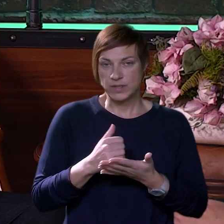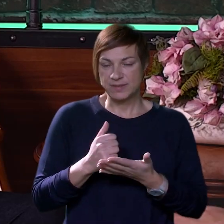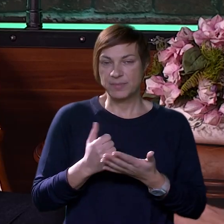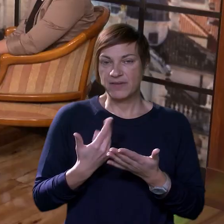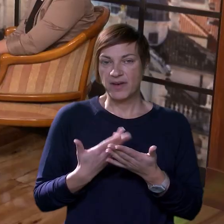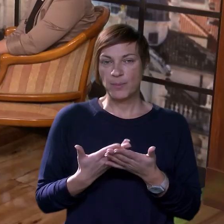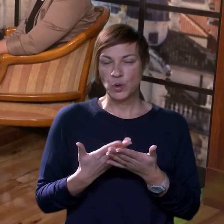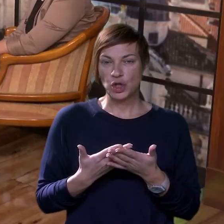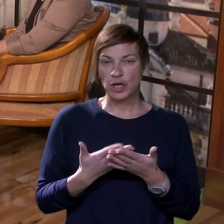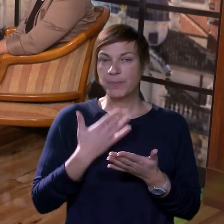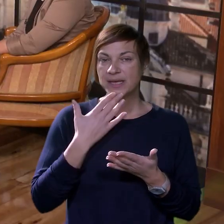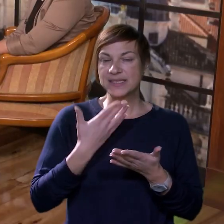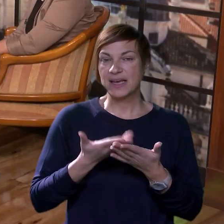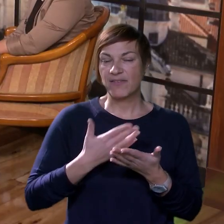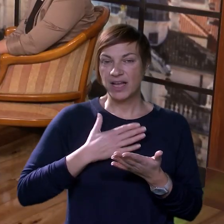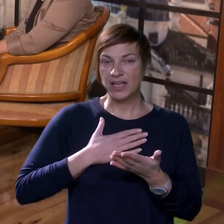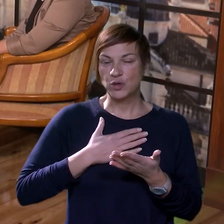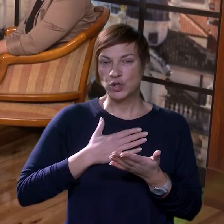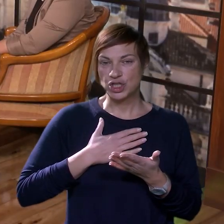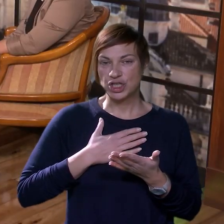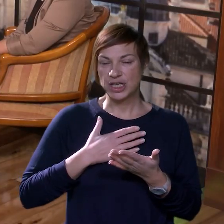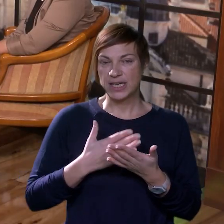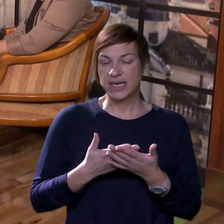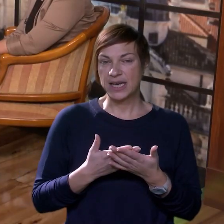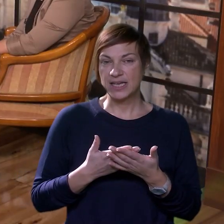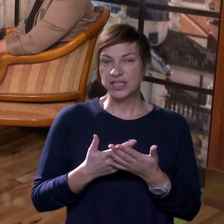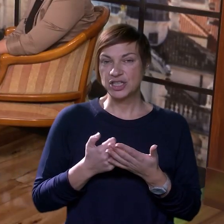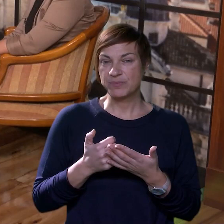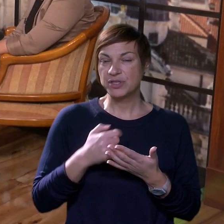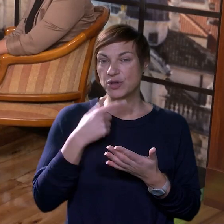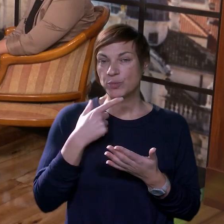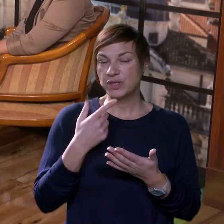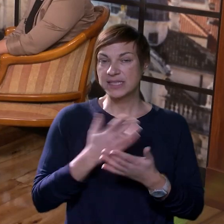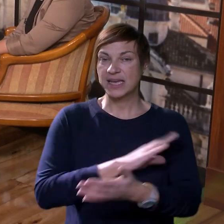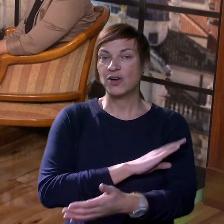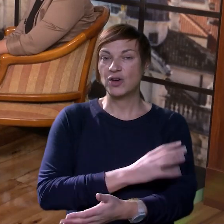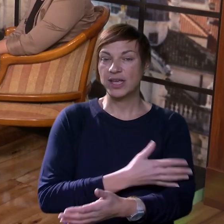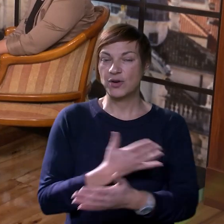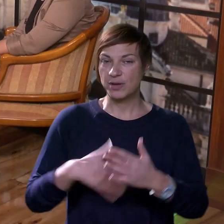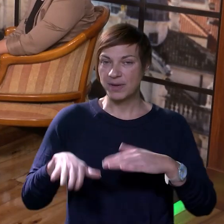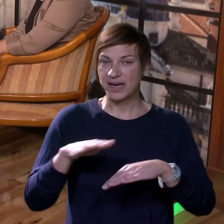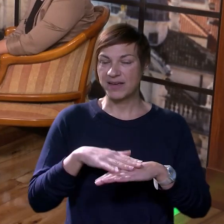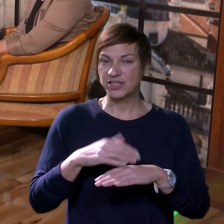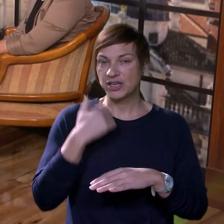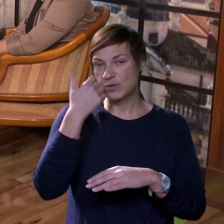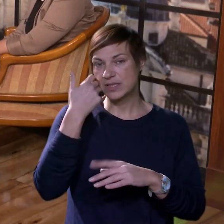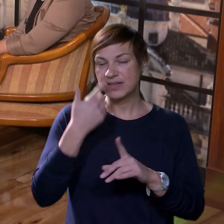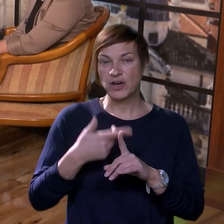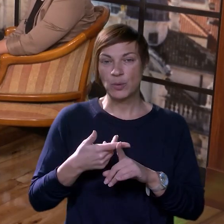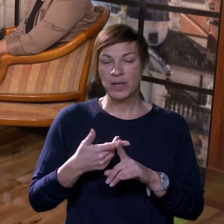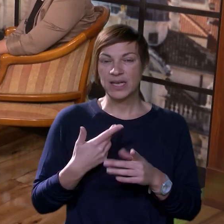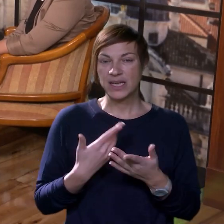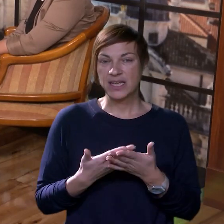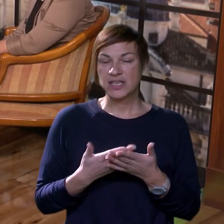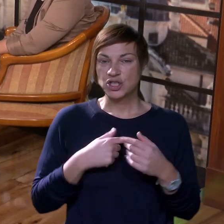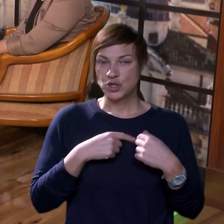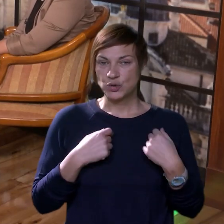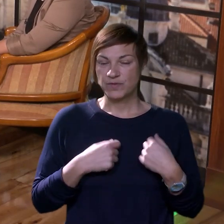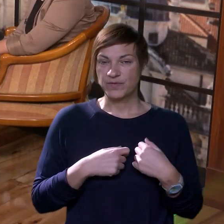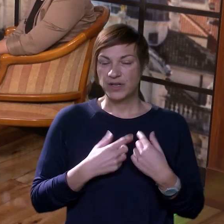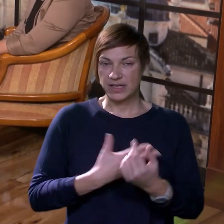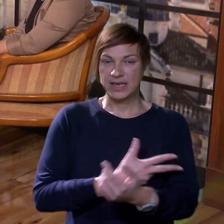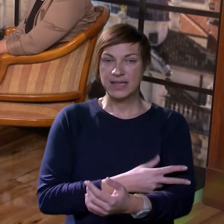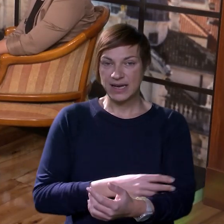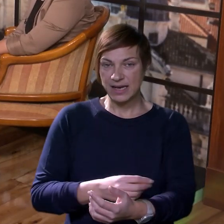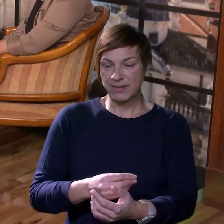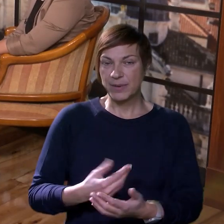uspijevate. I uspijevamo u tome, da, zahvaljujući našim, 100 puta sam rekao, herojima, najvećim herojima u Crvenom križu, dobrovim